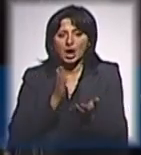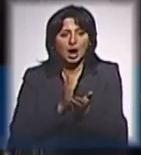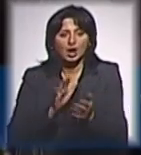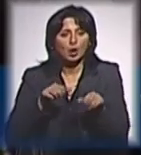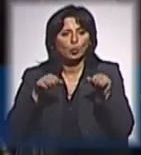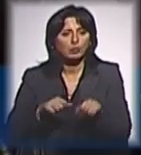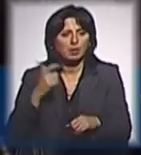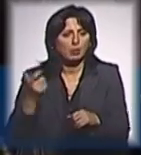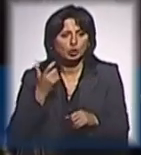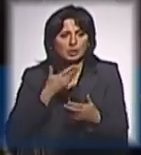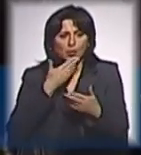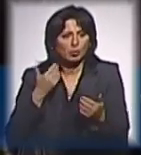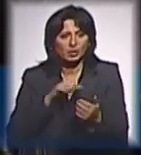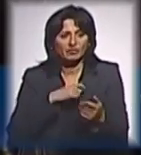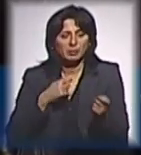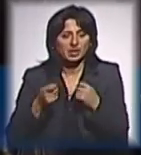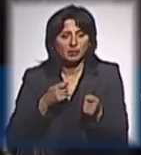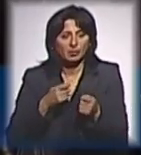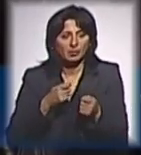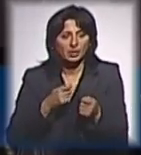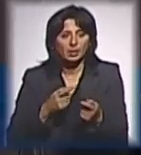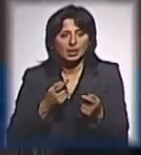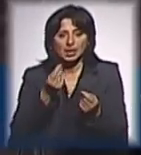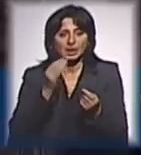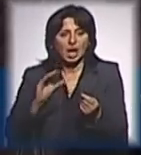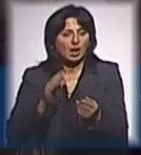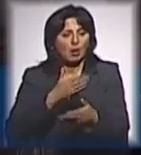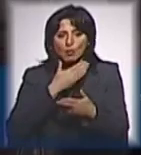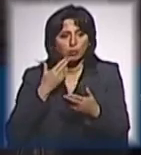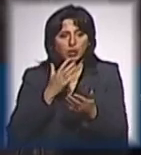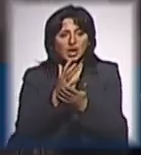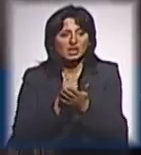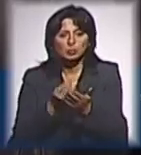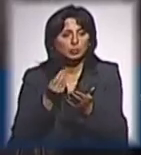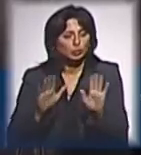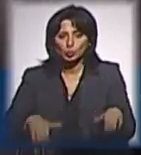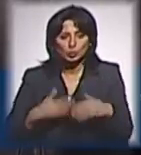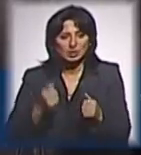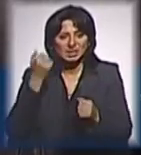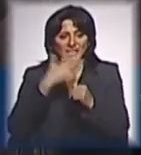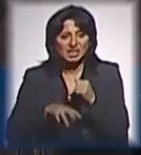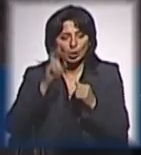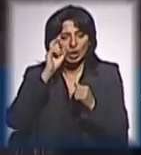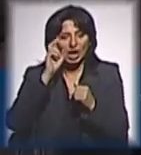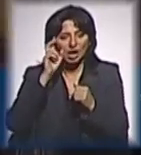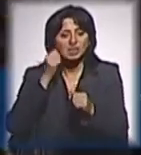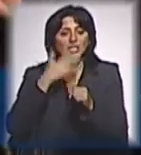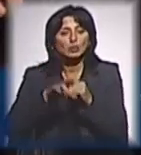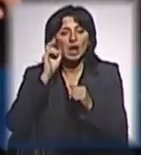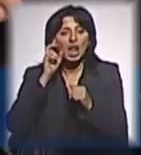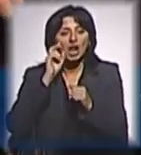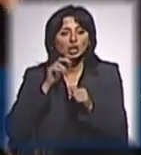აქვს უფლებამოსილებები, მას არ აქვს სათანადო თანხები, ანუ რესურსი ფინანსური, ანუ ცენტრალური ხელისუფლება,